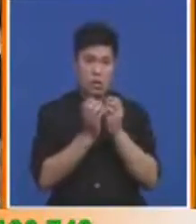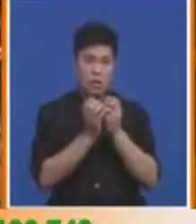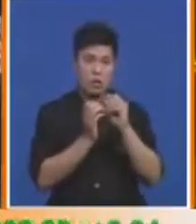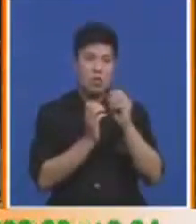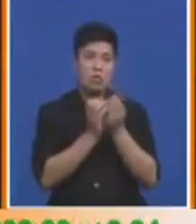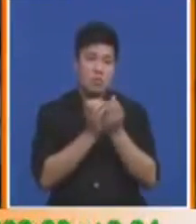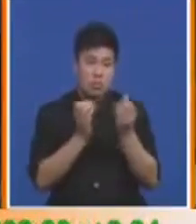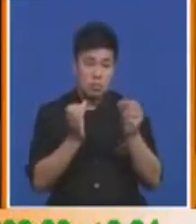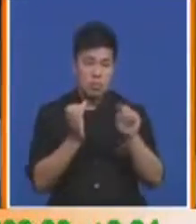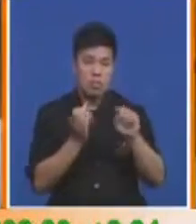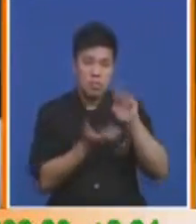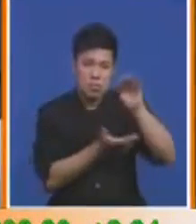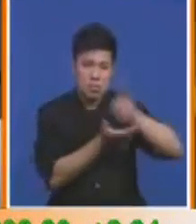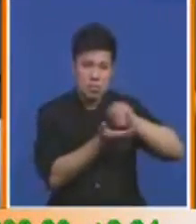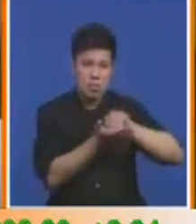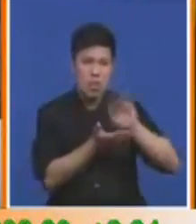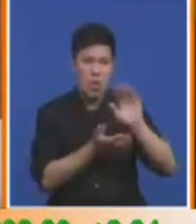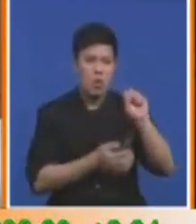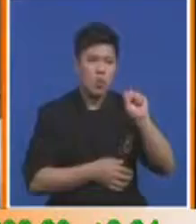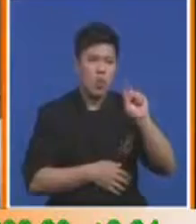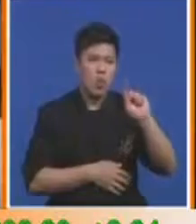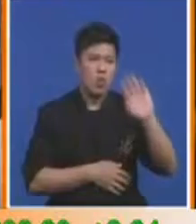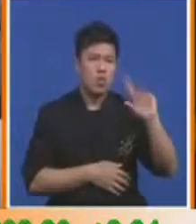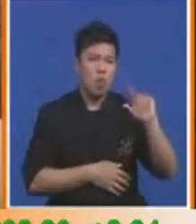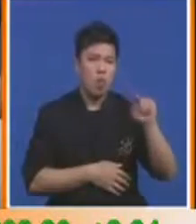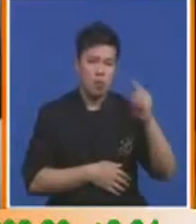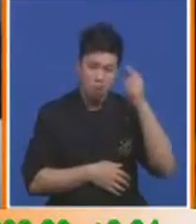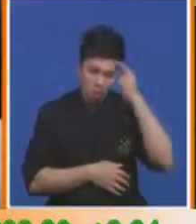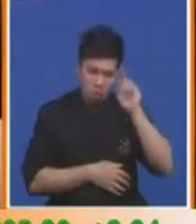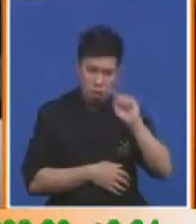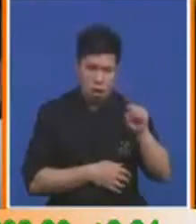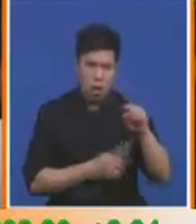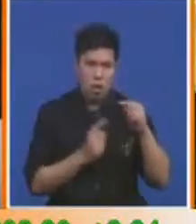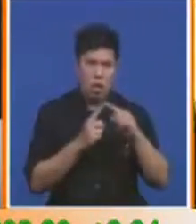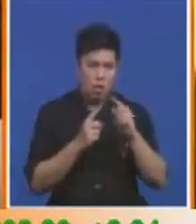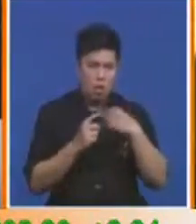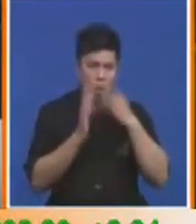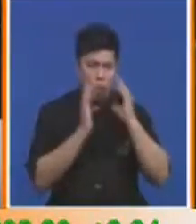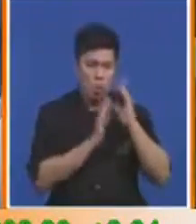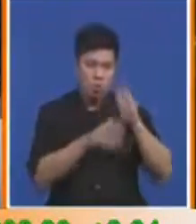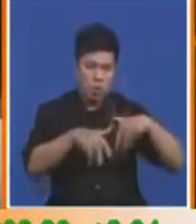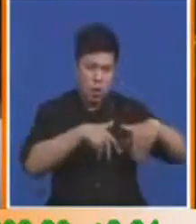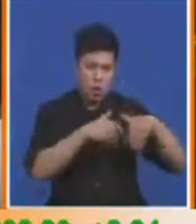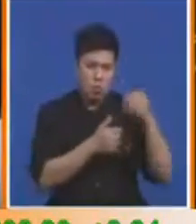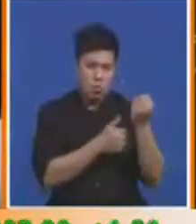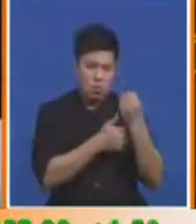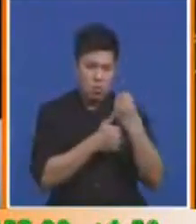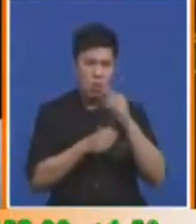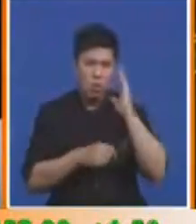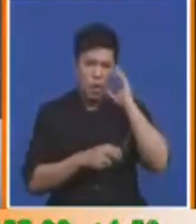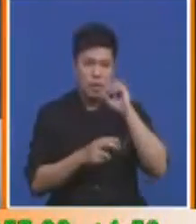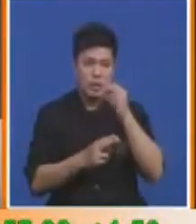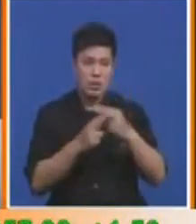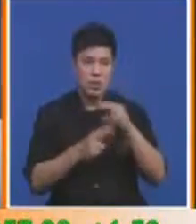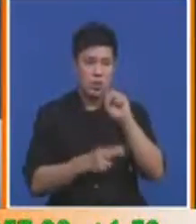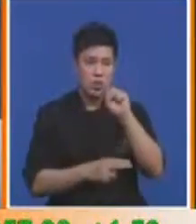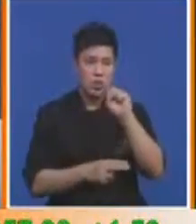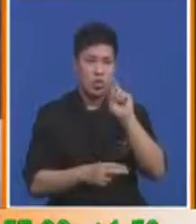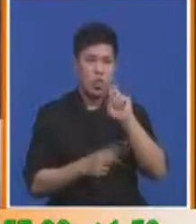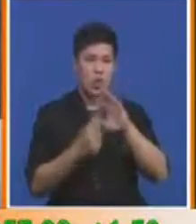มาชิกสภานิติบัญญัติแห่งชาติหรือสนช.และจากการรวบรวมความเห็นประชาชนจากนายสุรชัยเลี้ยงบุญเลิศชัยรองประธานสน